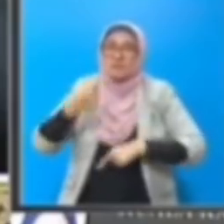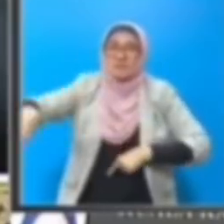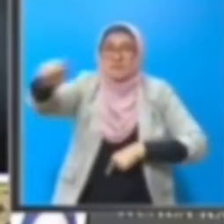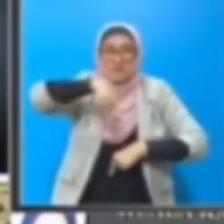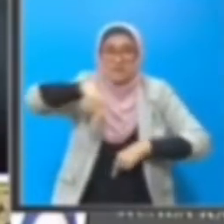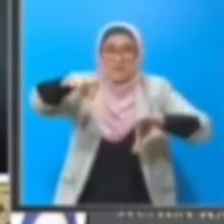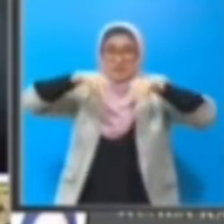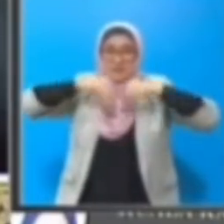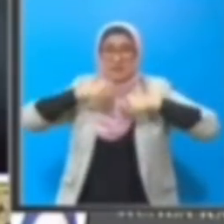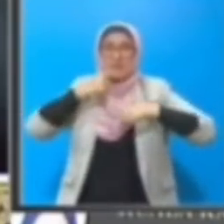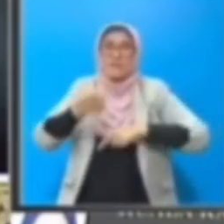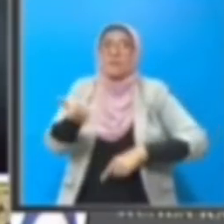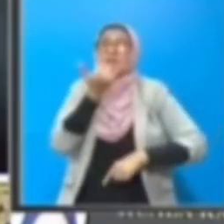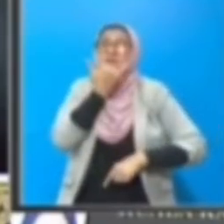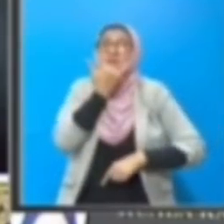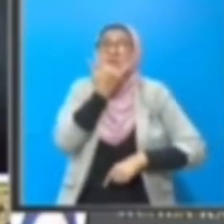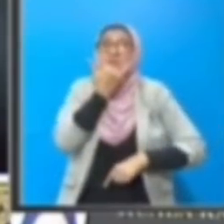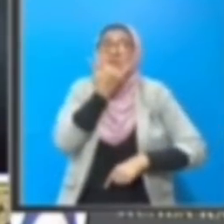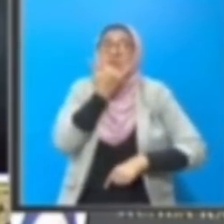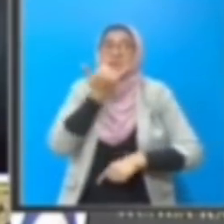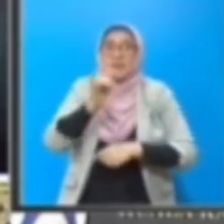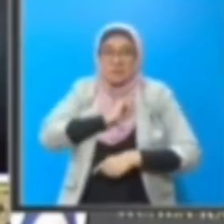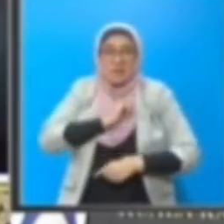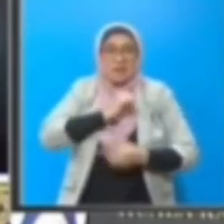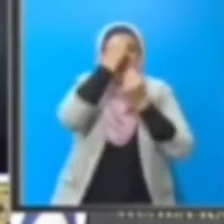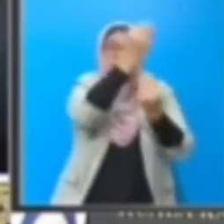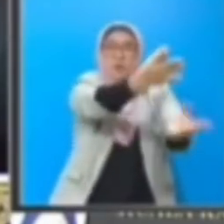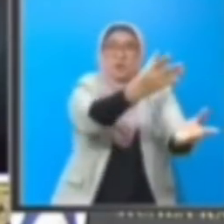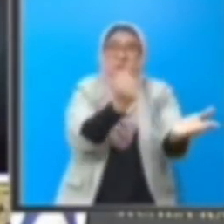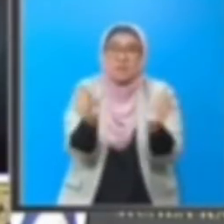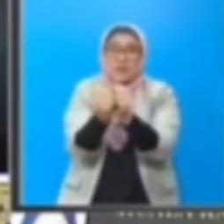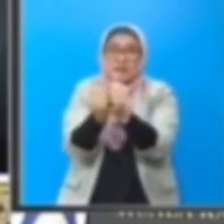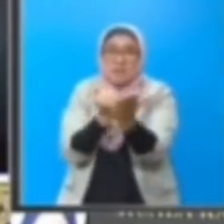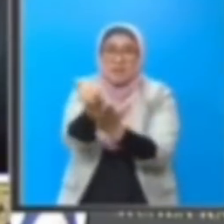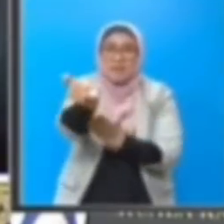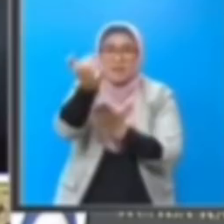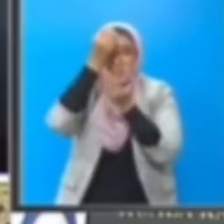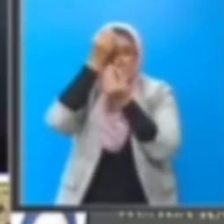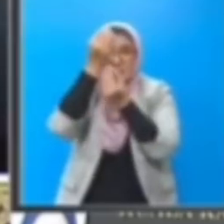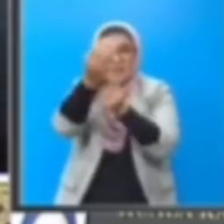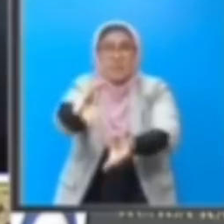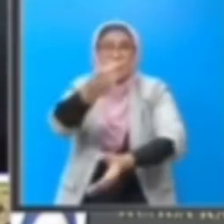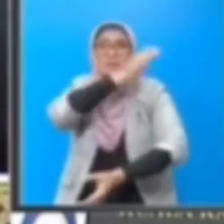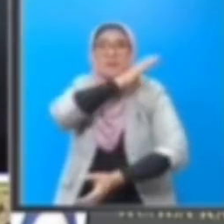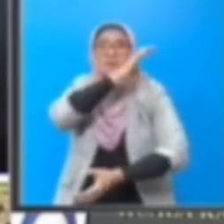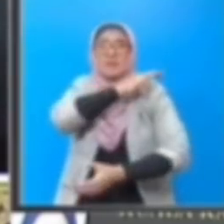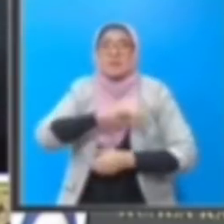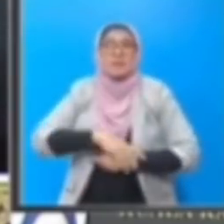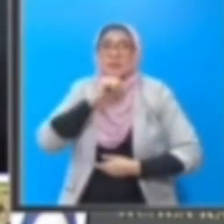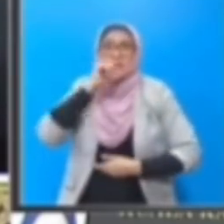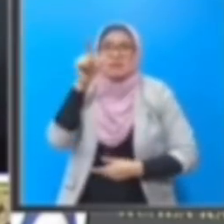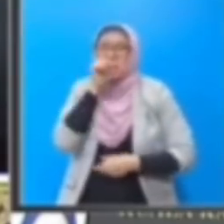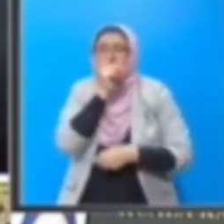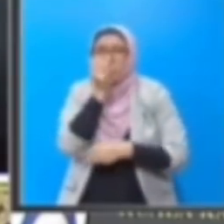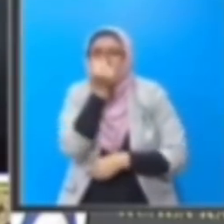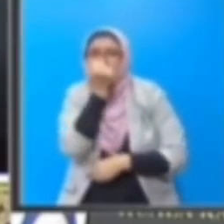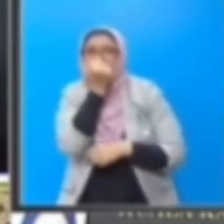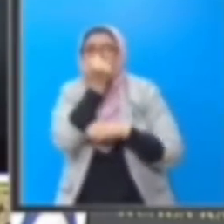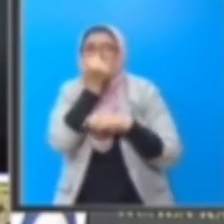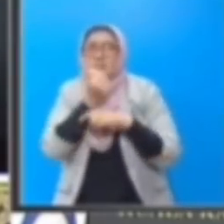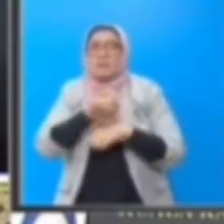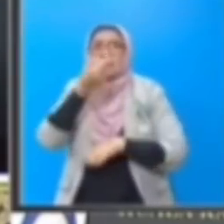sebagai satu kesalahan, saya telah memaklumkan dengan ikhlas kepada speaker. Saya tidak menyembunyikan perkara